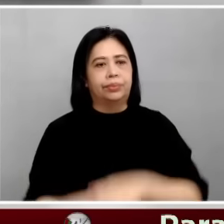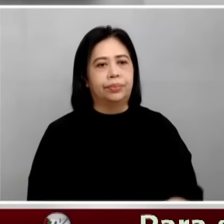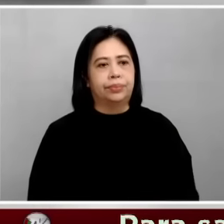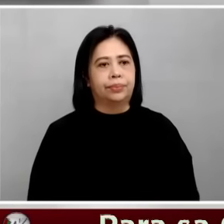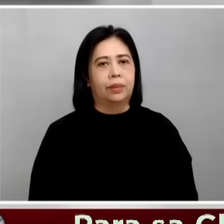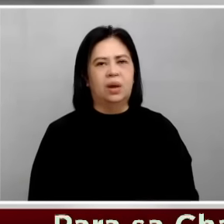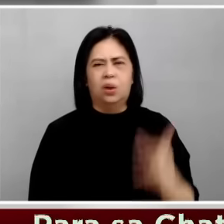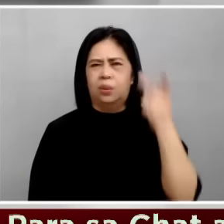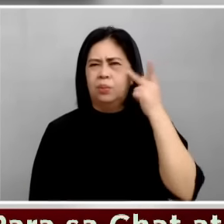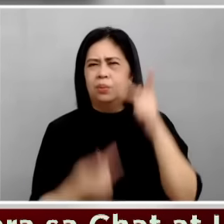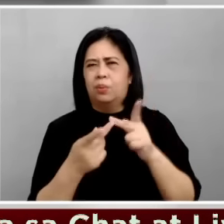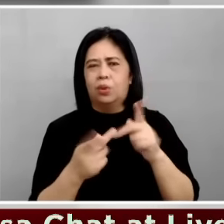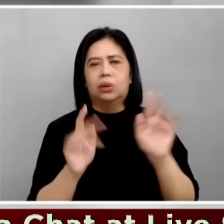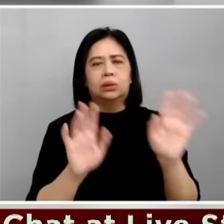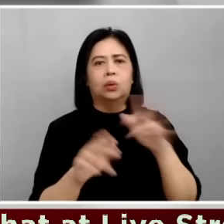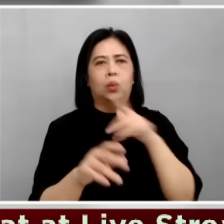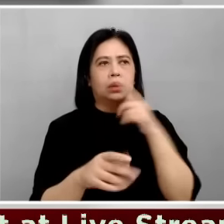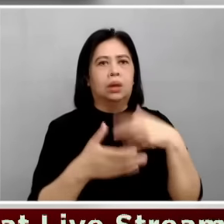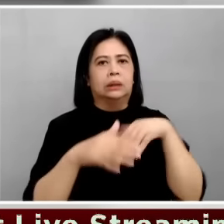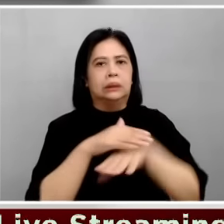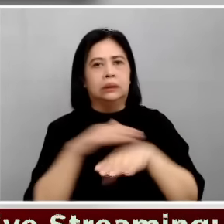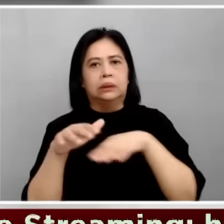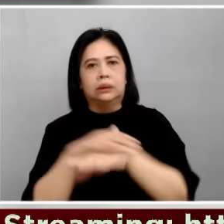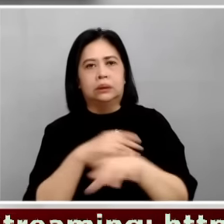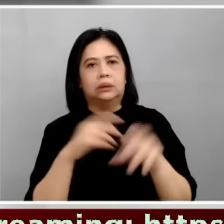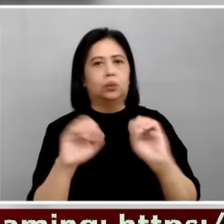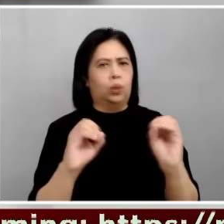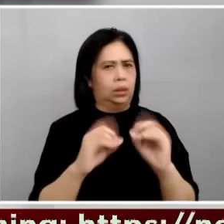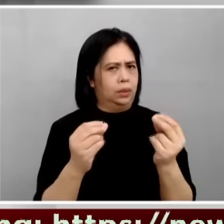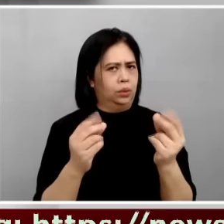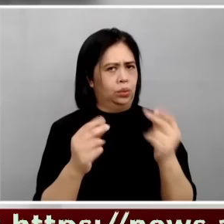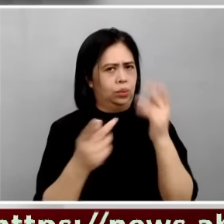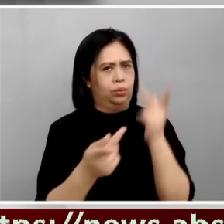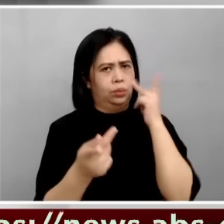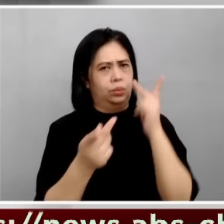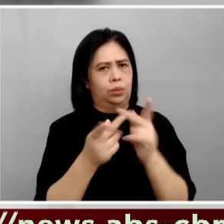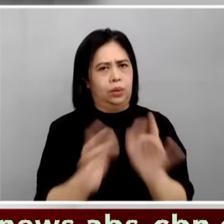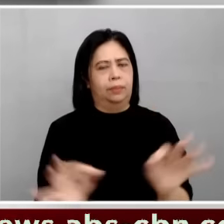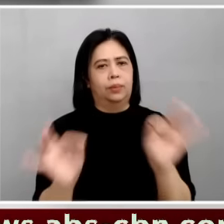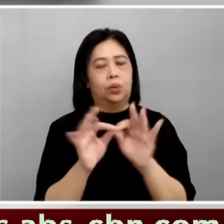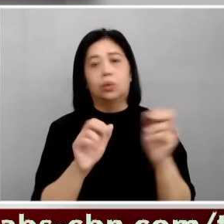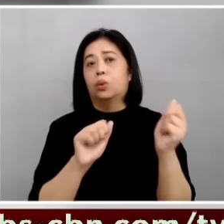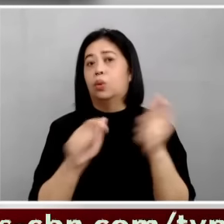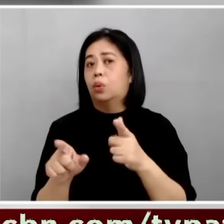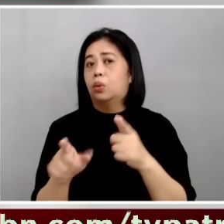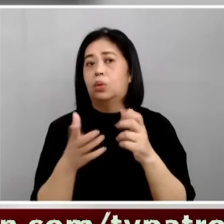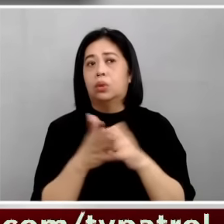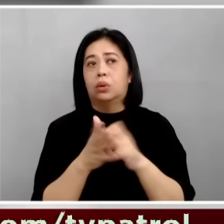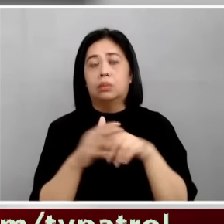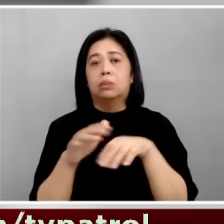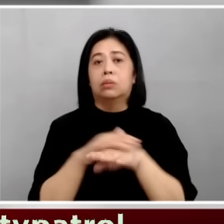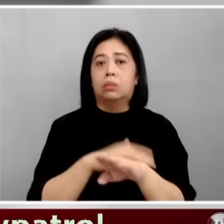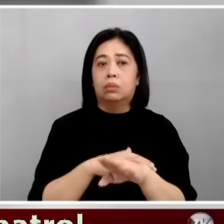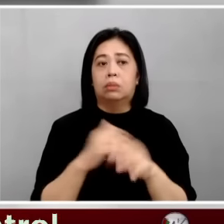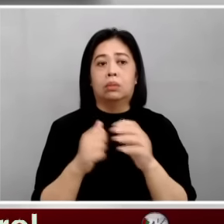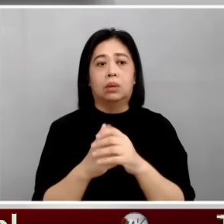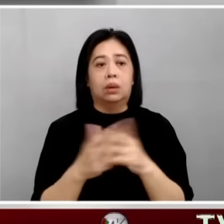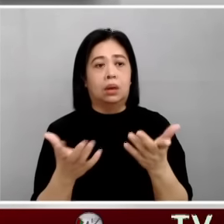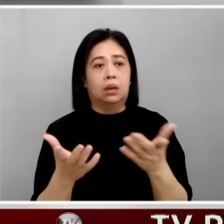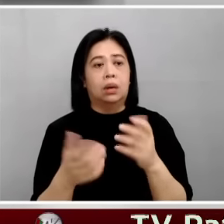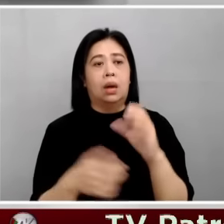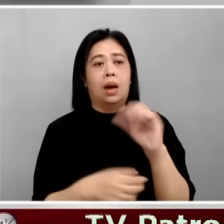discourage people from going in na wala namang gagawin dito sa NCR. So lahat po yan, kahit saan ka po papasok, Calax,